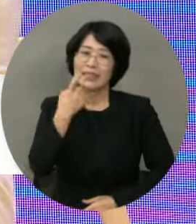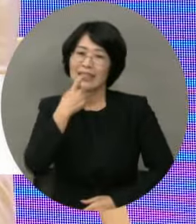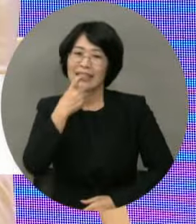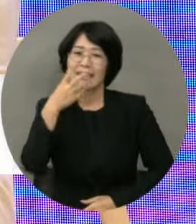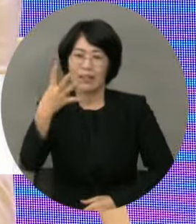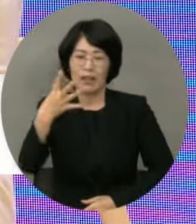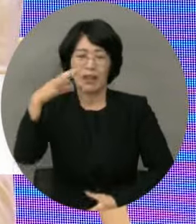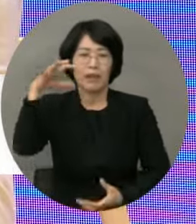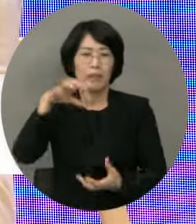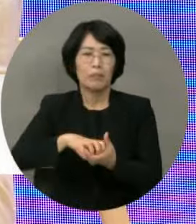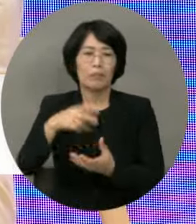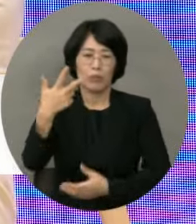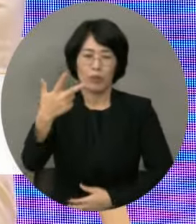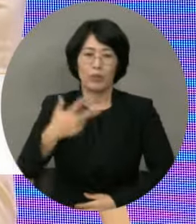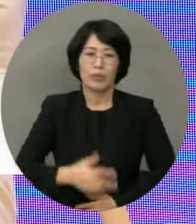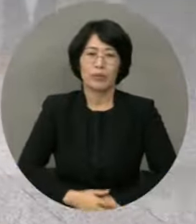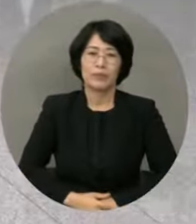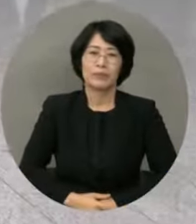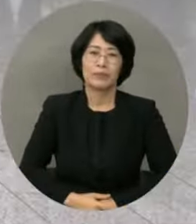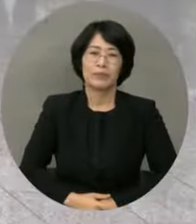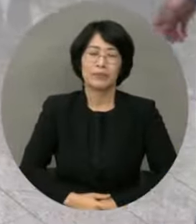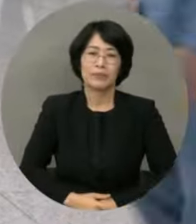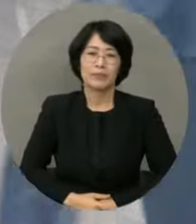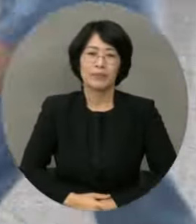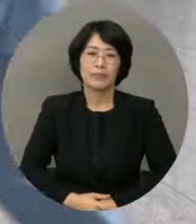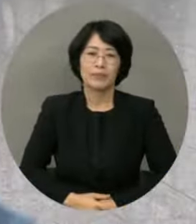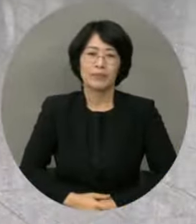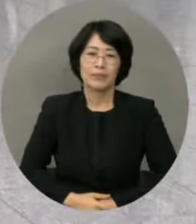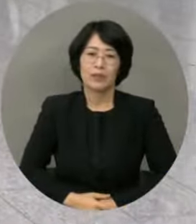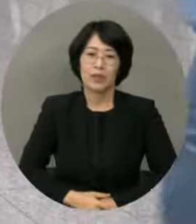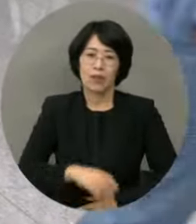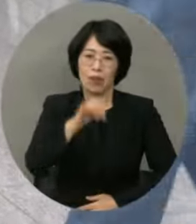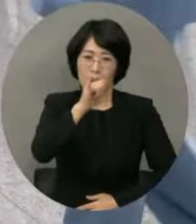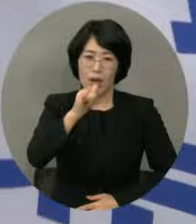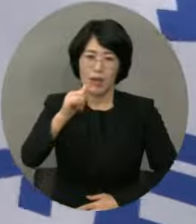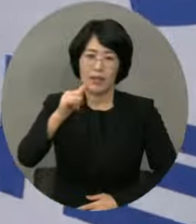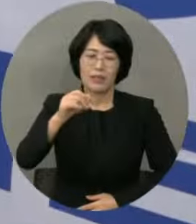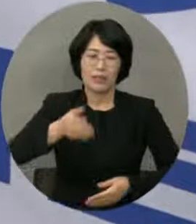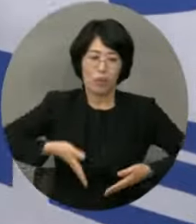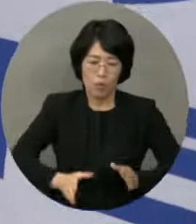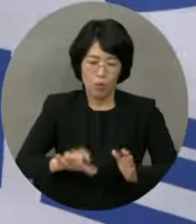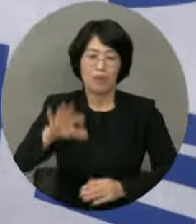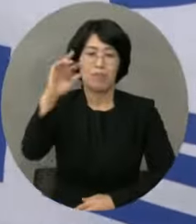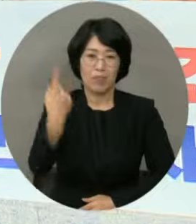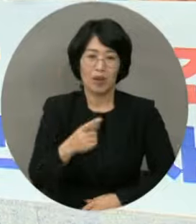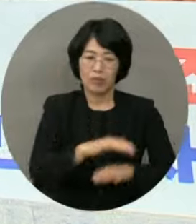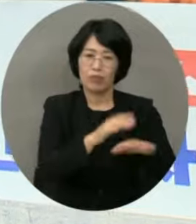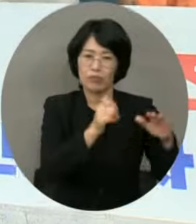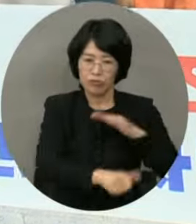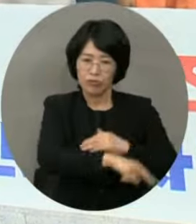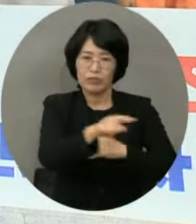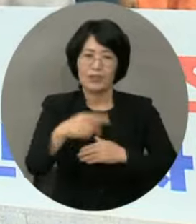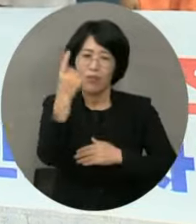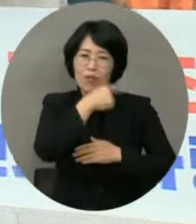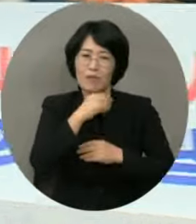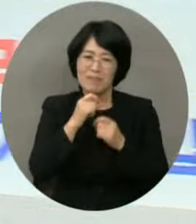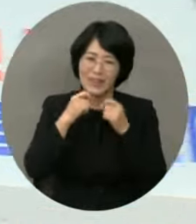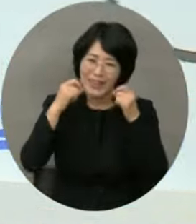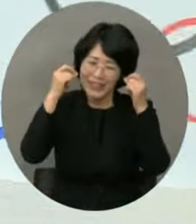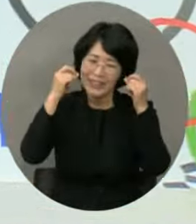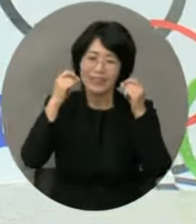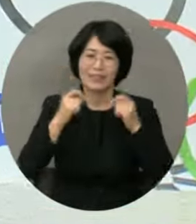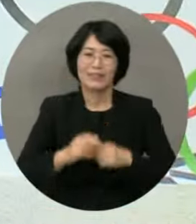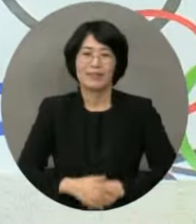은메달 4개 등총 7개에 달합니다. 좋은 성적을 내고 고향으로 돌아온 만큼 선수들의 입가에는 미소가